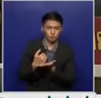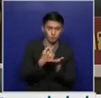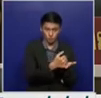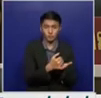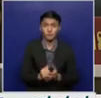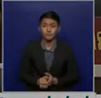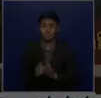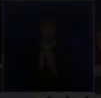ครับขอบพระคุณครับพี่